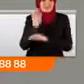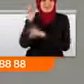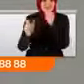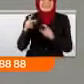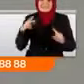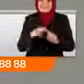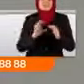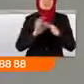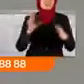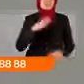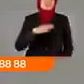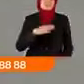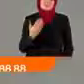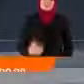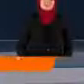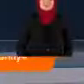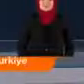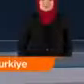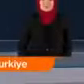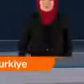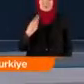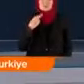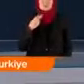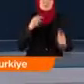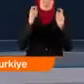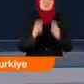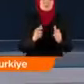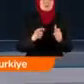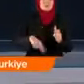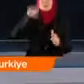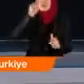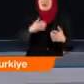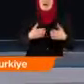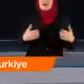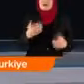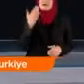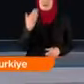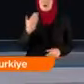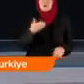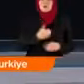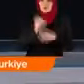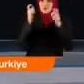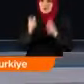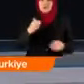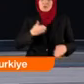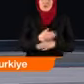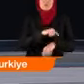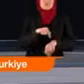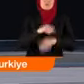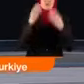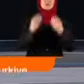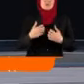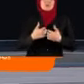bulunmasını istiyor bu adam Rusya'da günün kahramanı doğru yerde doğru zamanda olan cesur bir kadın